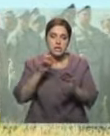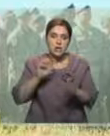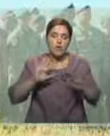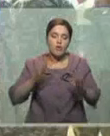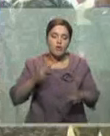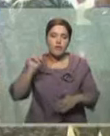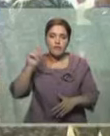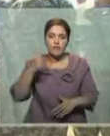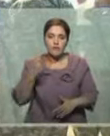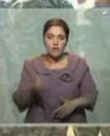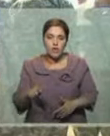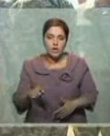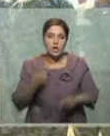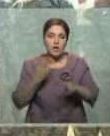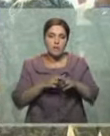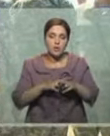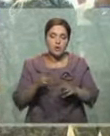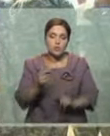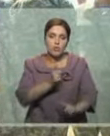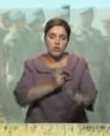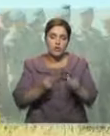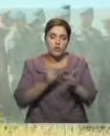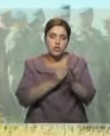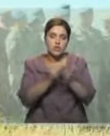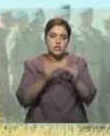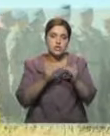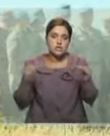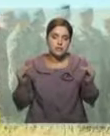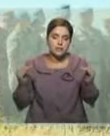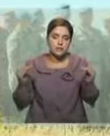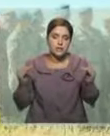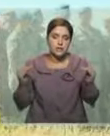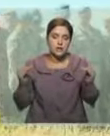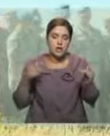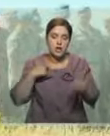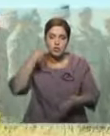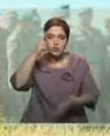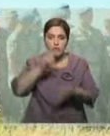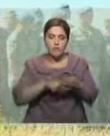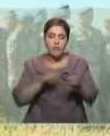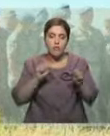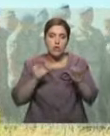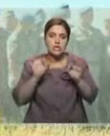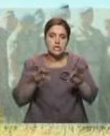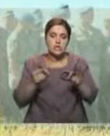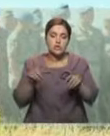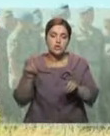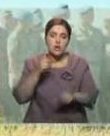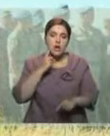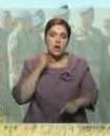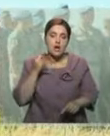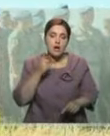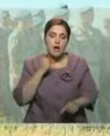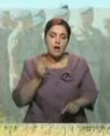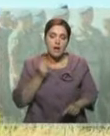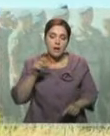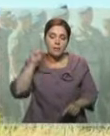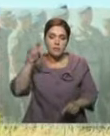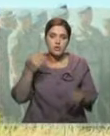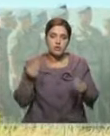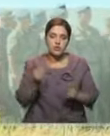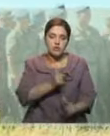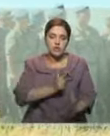и приступили к выполнению боевых задач. С уверенностью могу сказать, что часть аэромобильных войск на данный